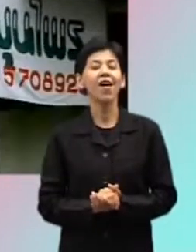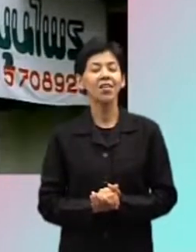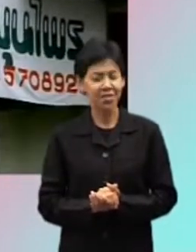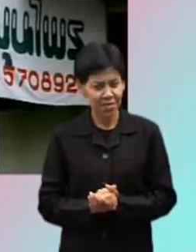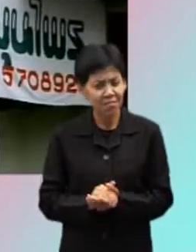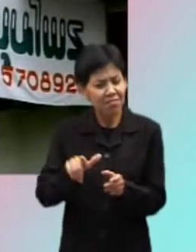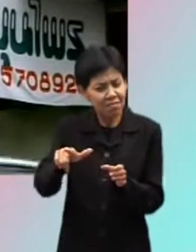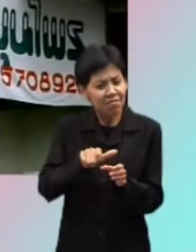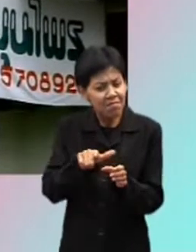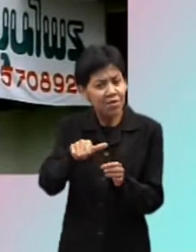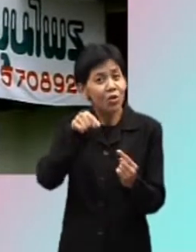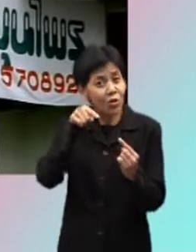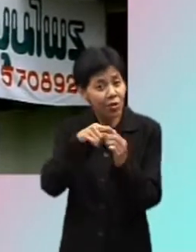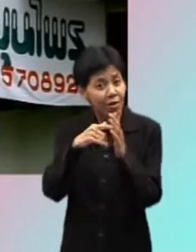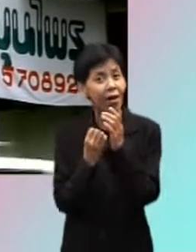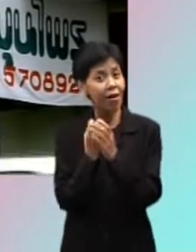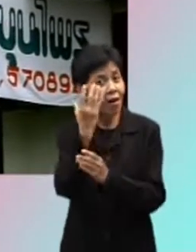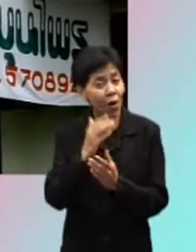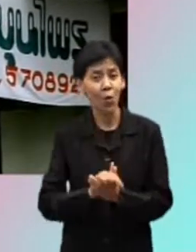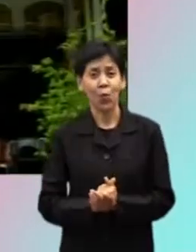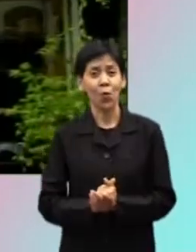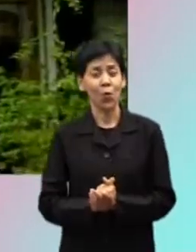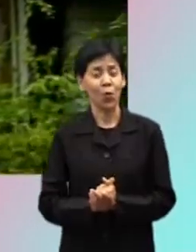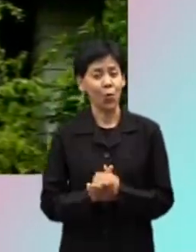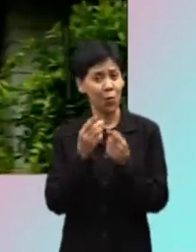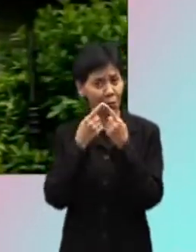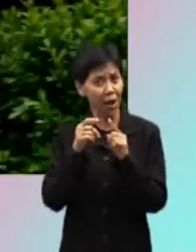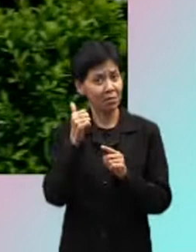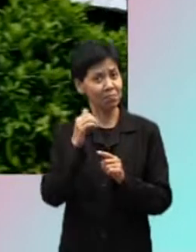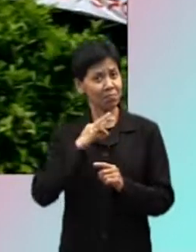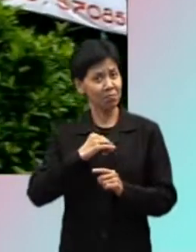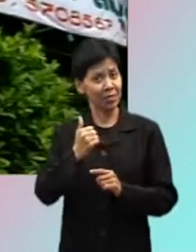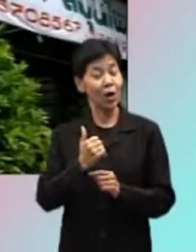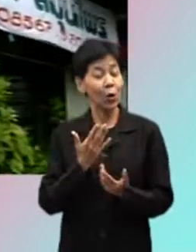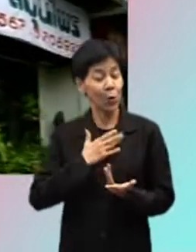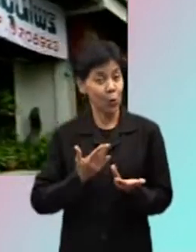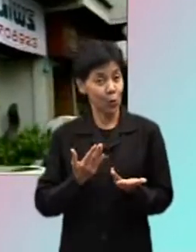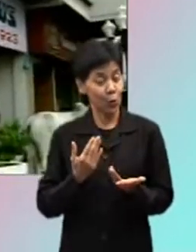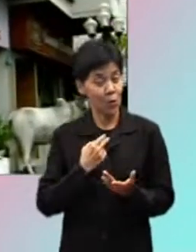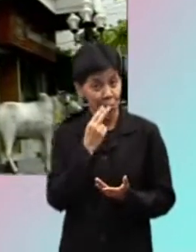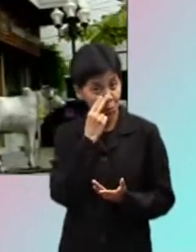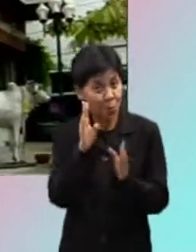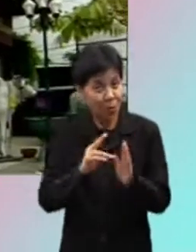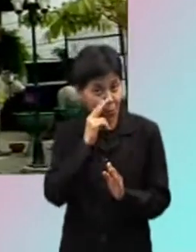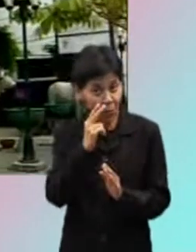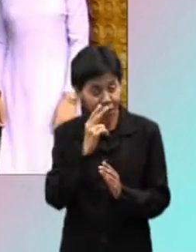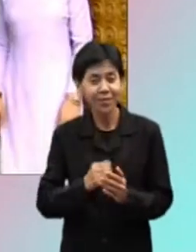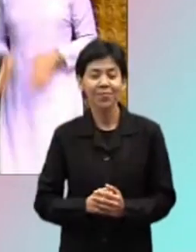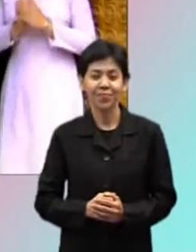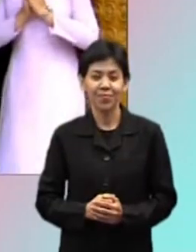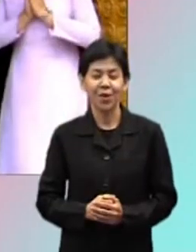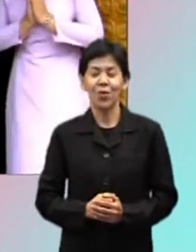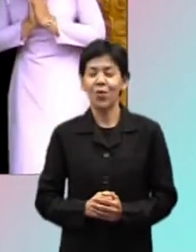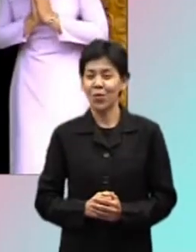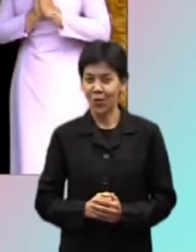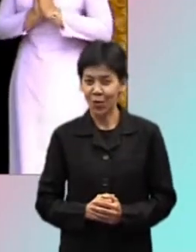กรีมผักสมุนไพรเข้าท่านะครับท่านผู้ชมประเดี๋ยวเราลองเข้าไปดูข้างในกันหน่อยนะครับว้